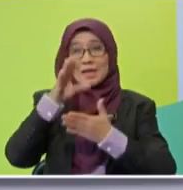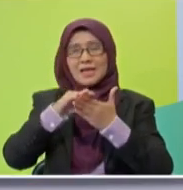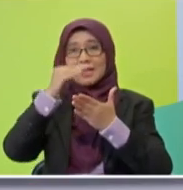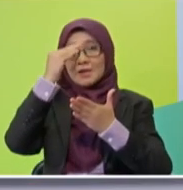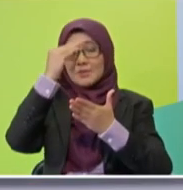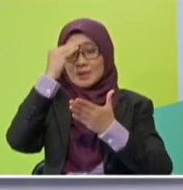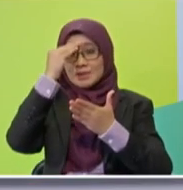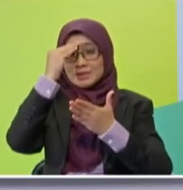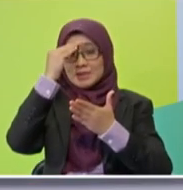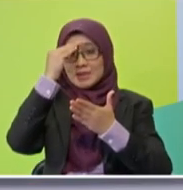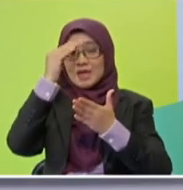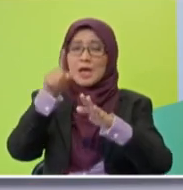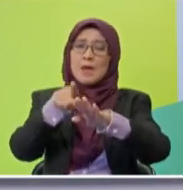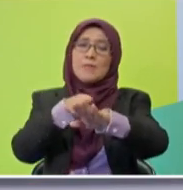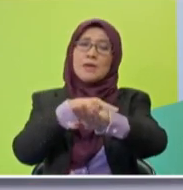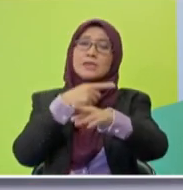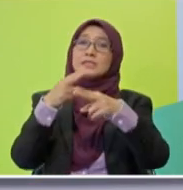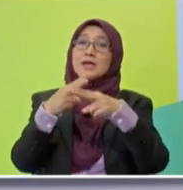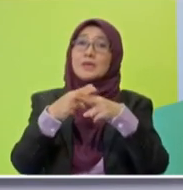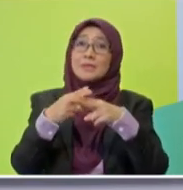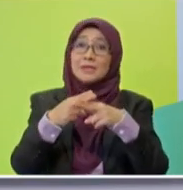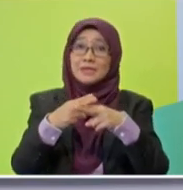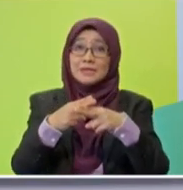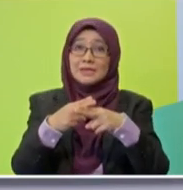panjang dan pendek nah